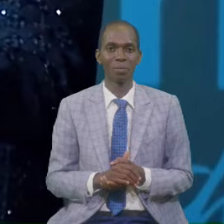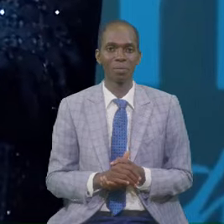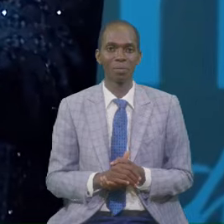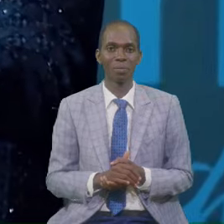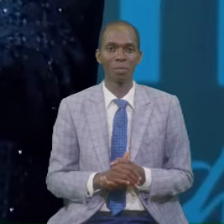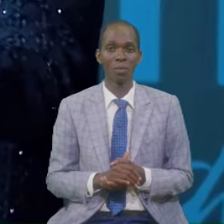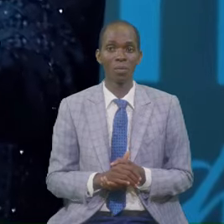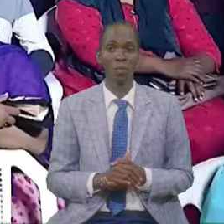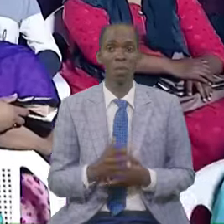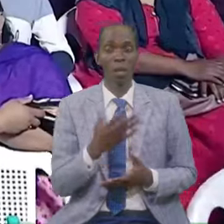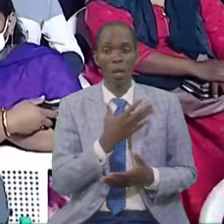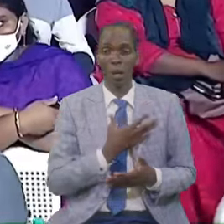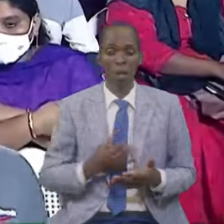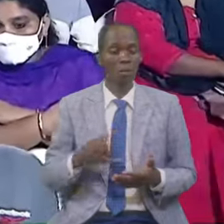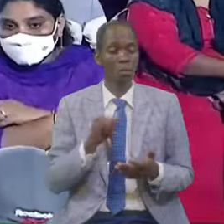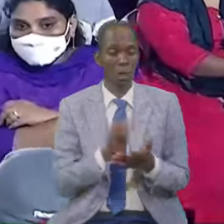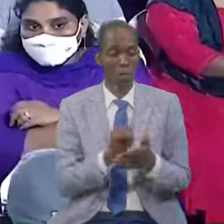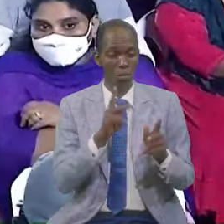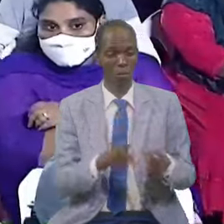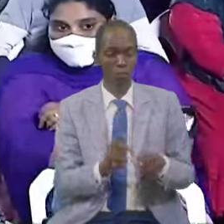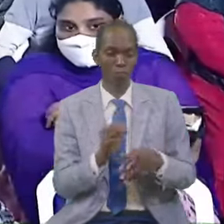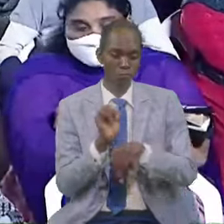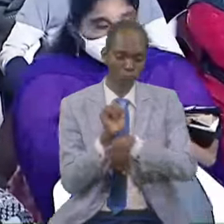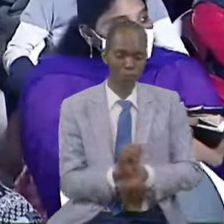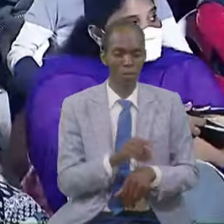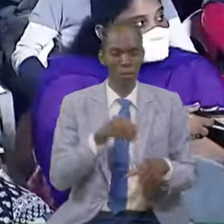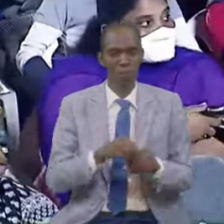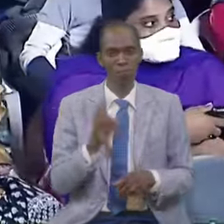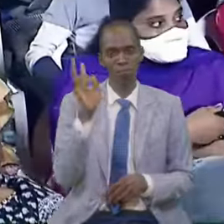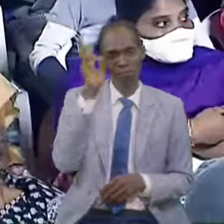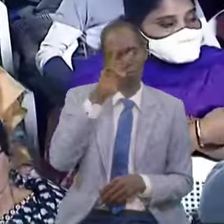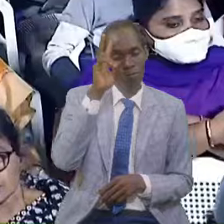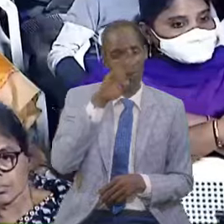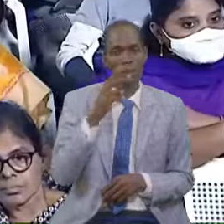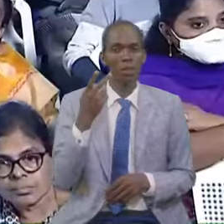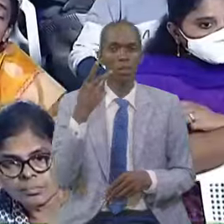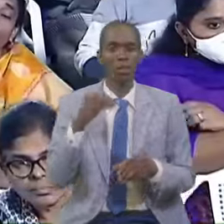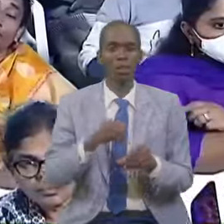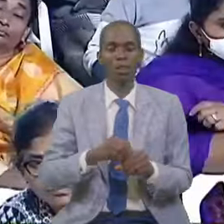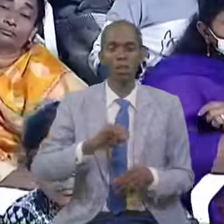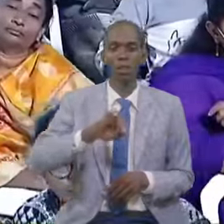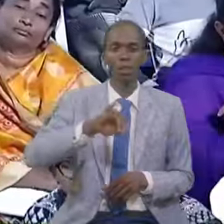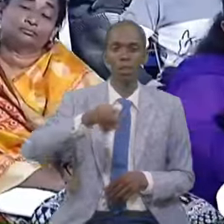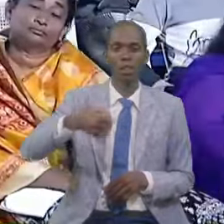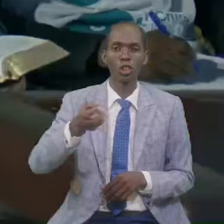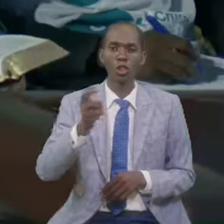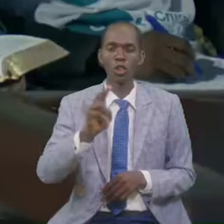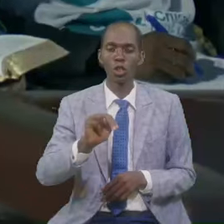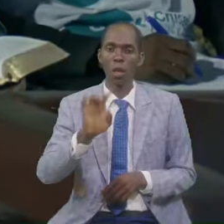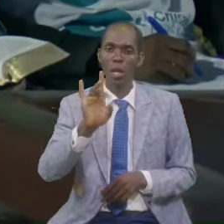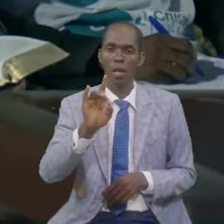us in ignorance. అలాగే ఆ విధంగా అనుకూలత ఇచ్చేస్తాడు. Look at John chapter 8 verse 44. యోహాను